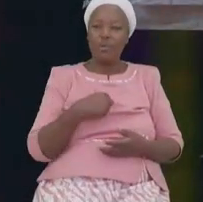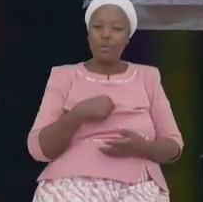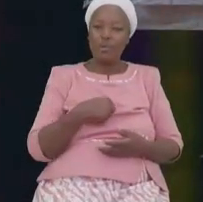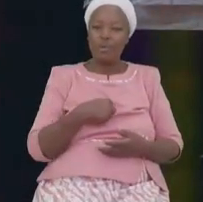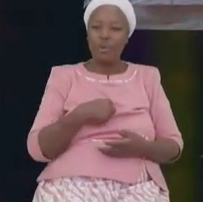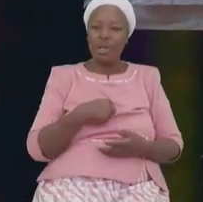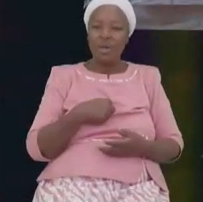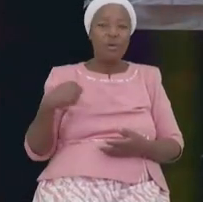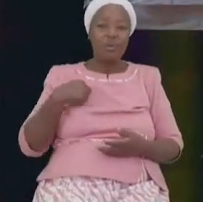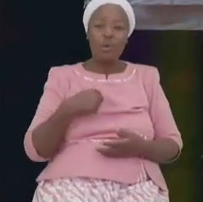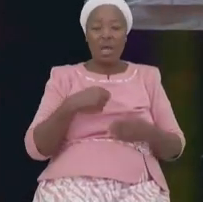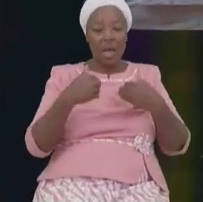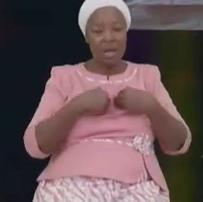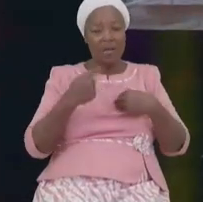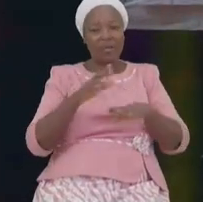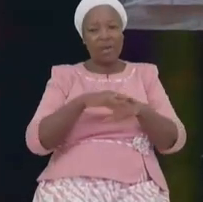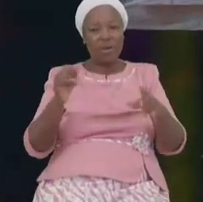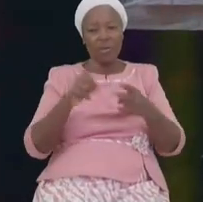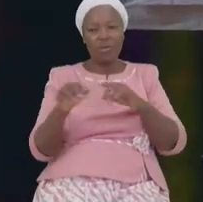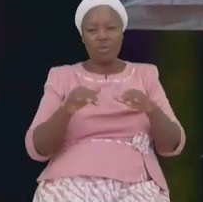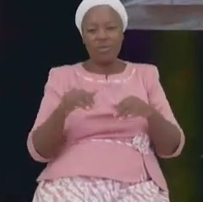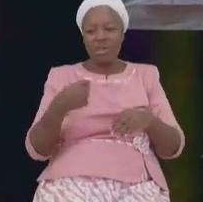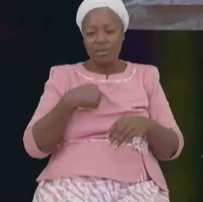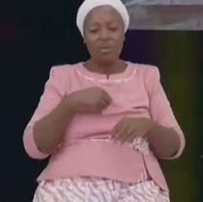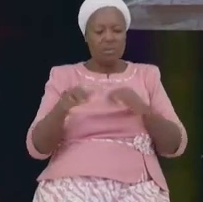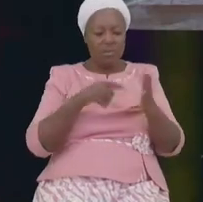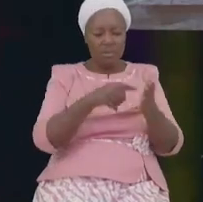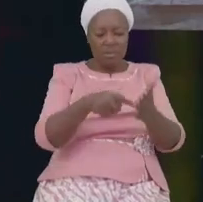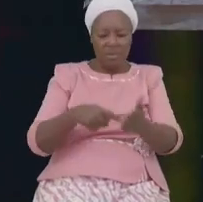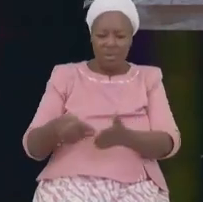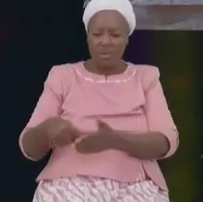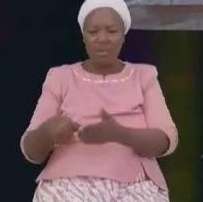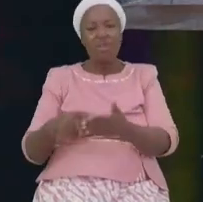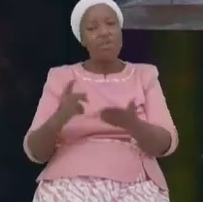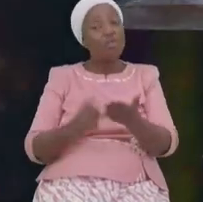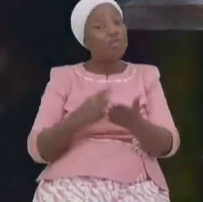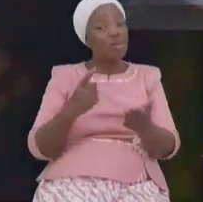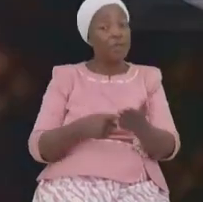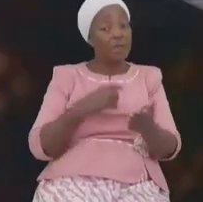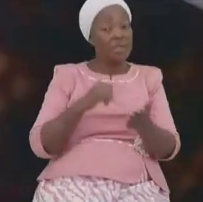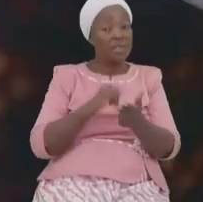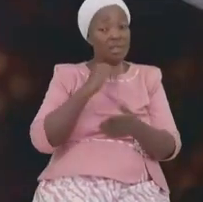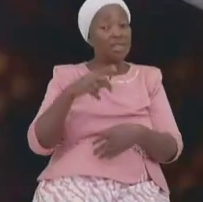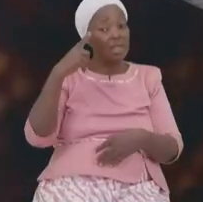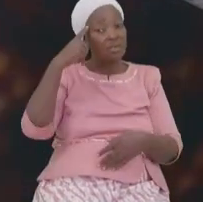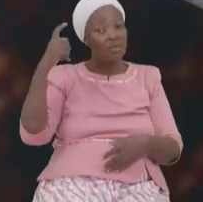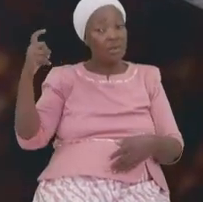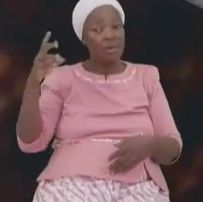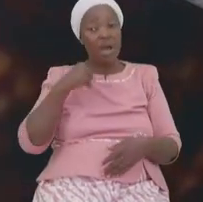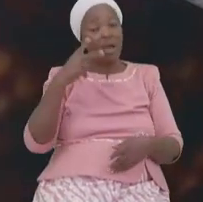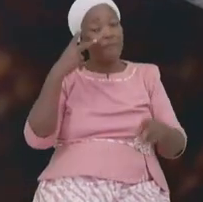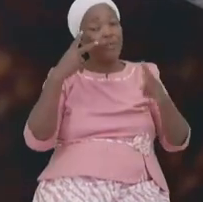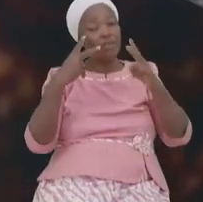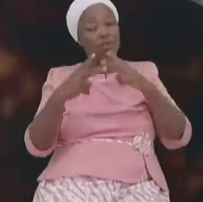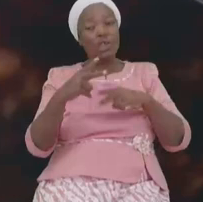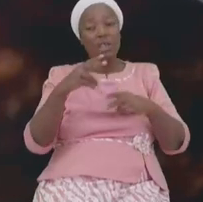dont nous avons l'appel, la vocation à faire. Ah, je ne peux pas faire ça. Parfois, c'est un rêve, une vision, un